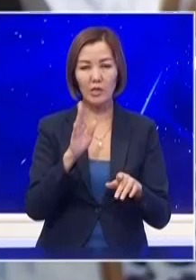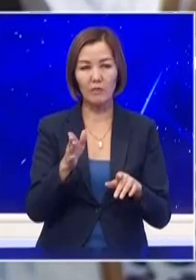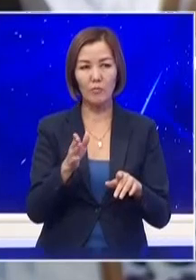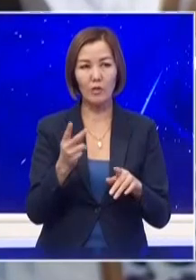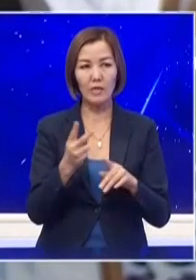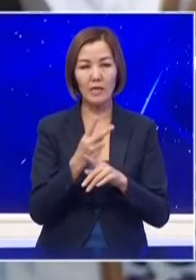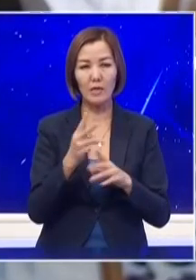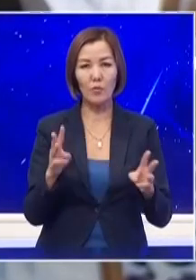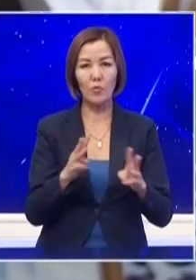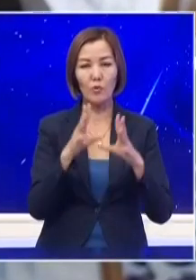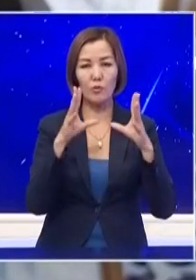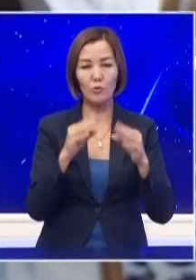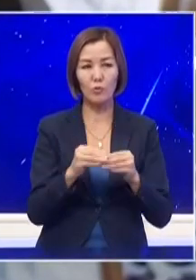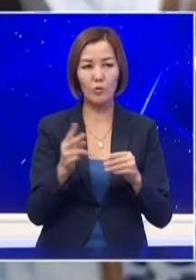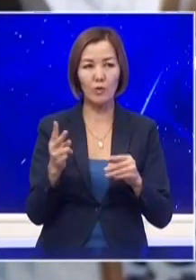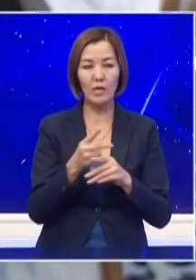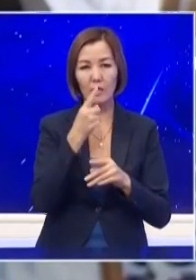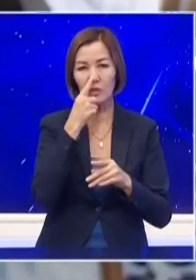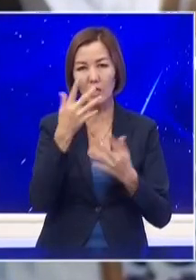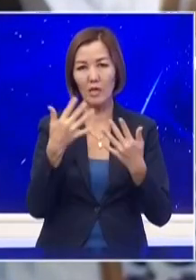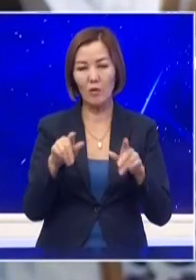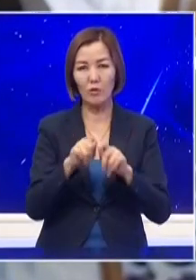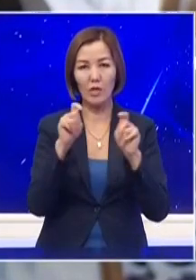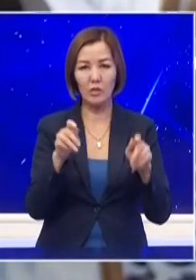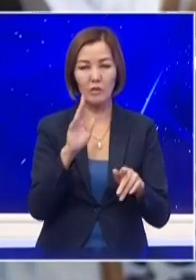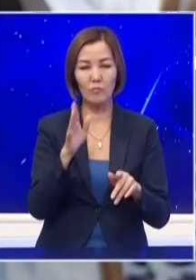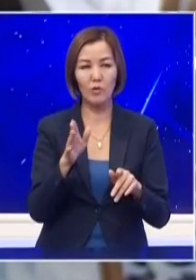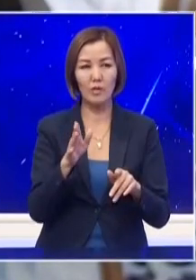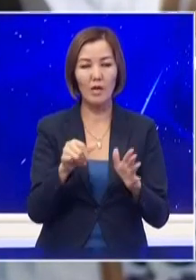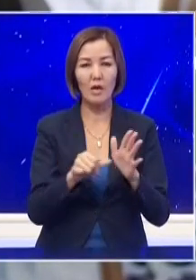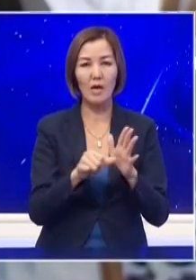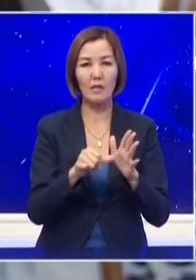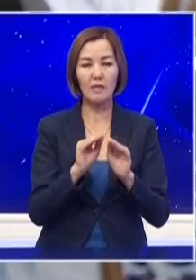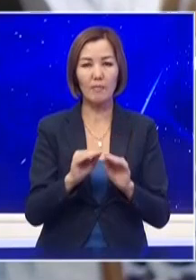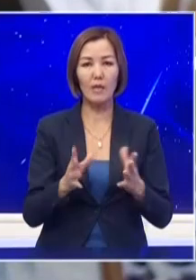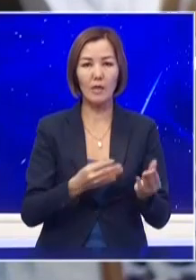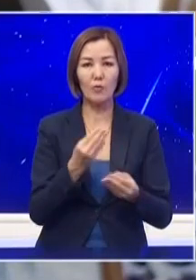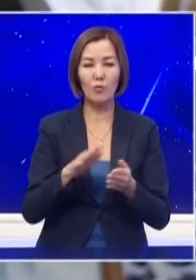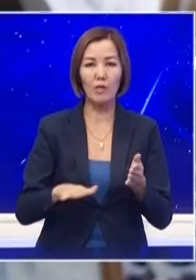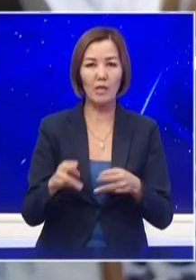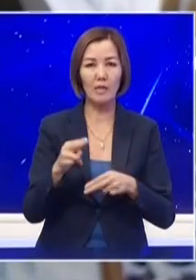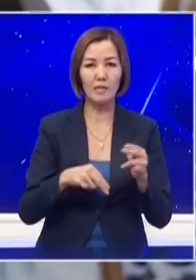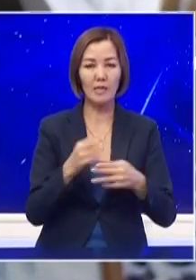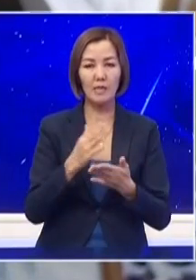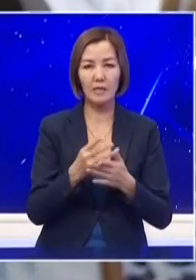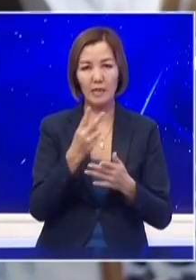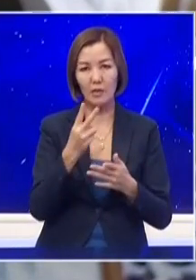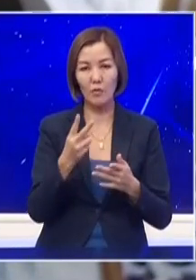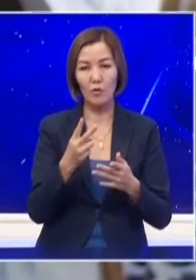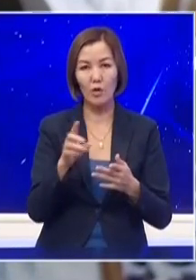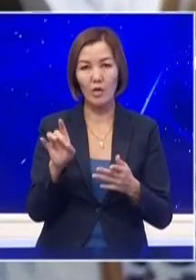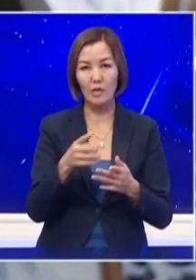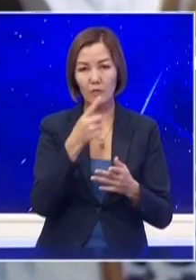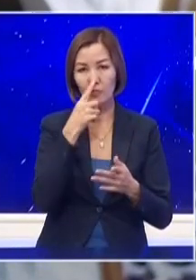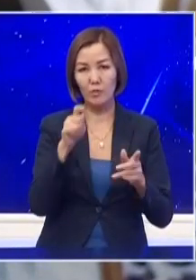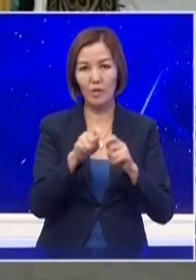2 өрт сөндіру бекетін 2 шалғай ауылда ашайын деп отырмыз. 6 балалар алаңы салып отырмыз, соның екеуін осы республика күні қарсаңында